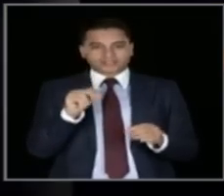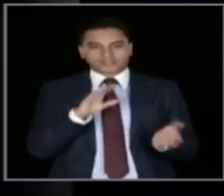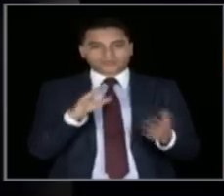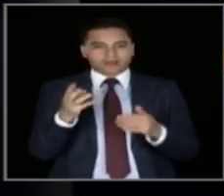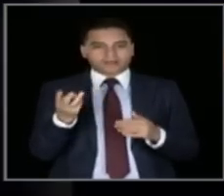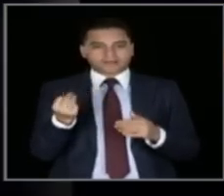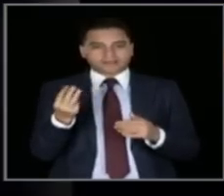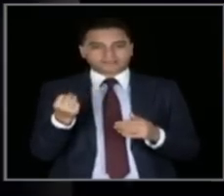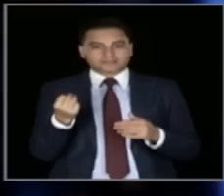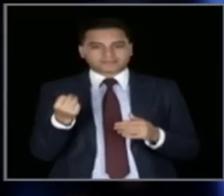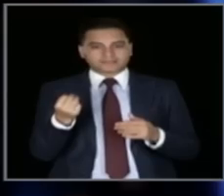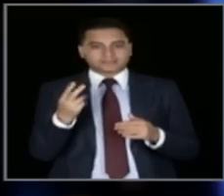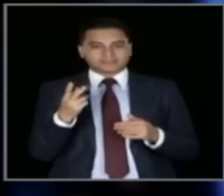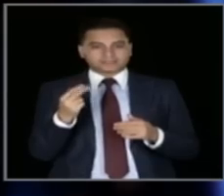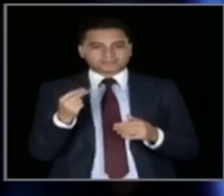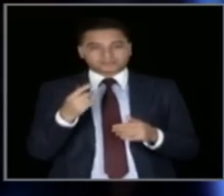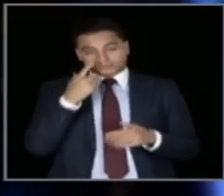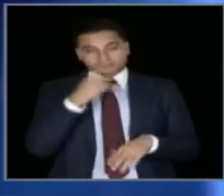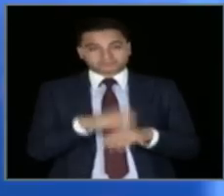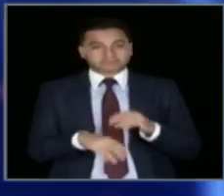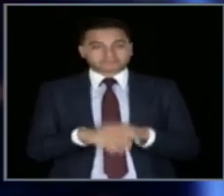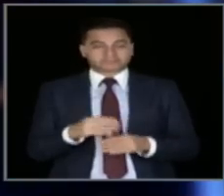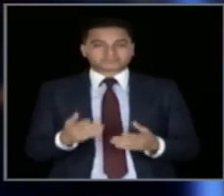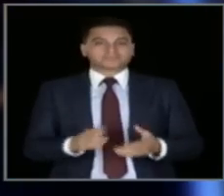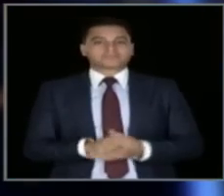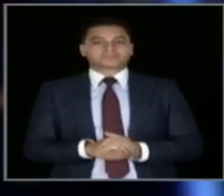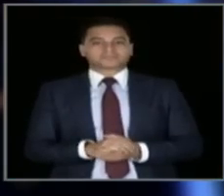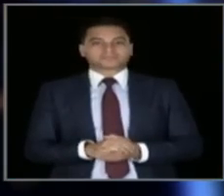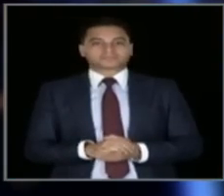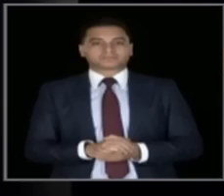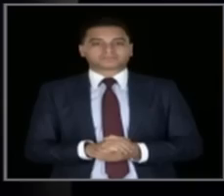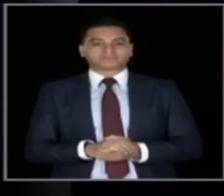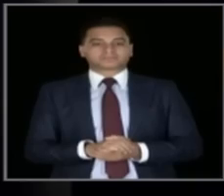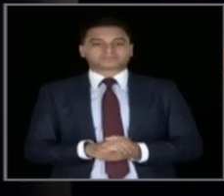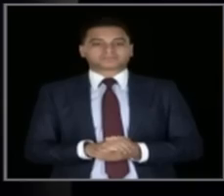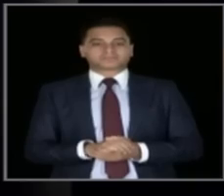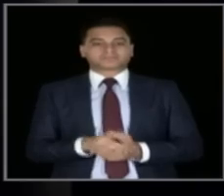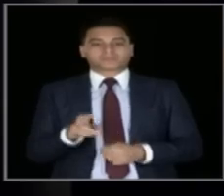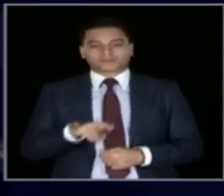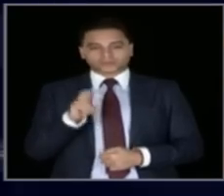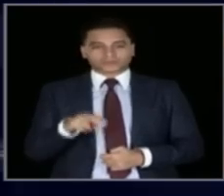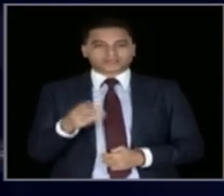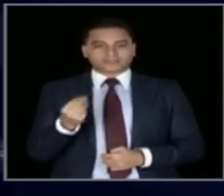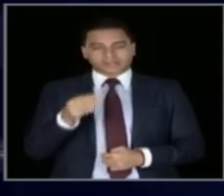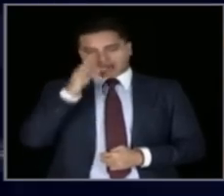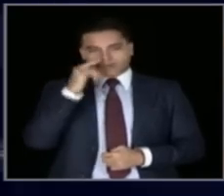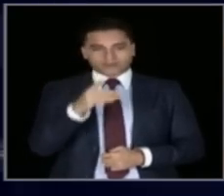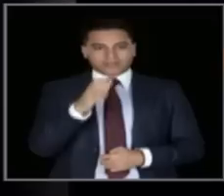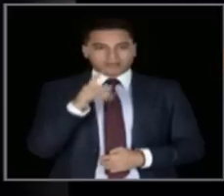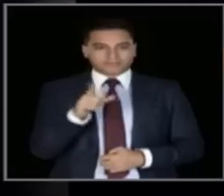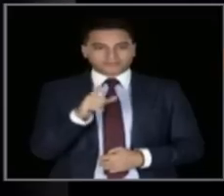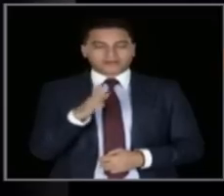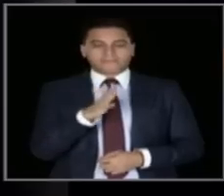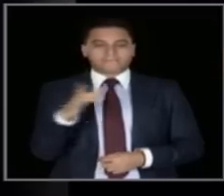ولا ب 30 نقطة؟ يلا كده خربان خربان. سؤال ب 30 نقطة، لو الإجابة صح